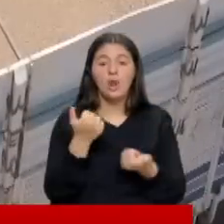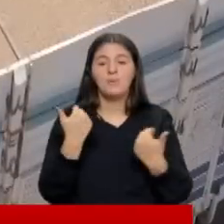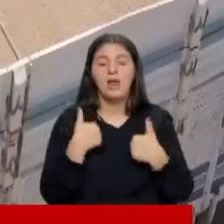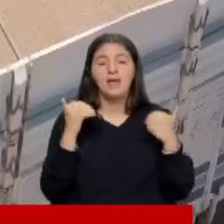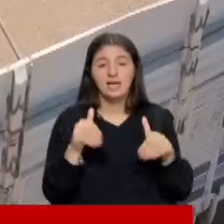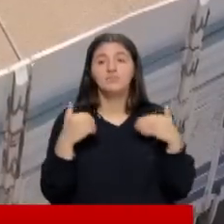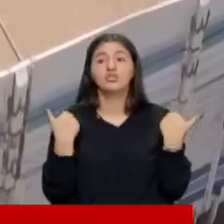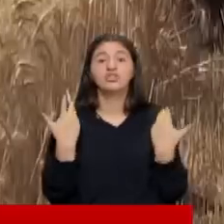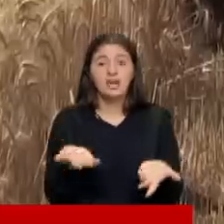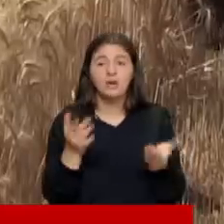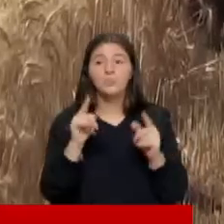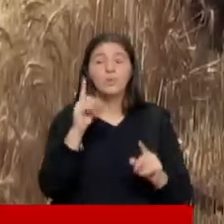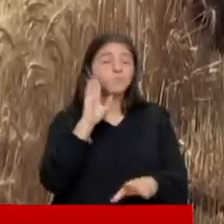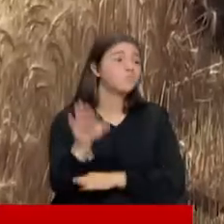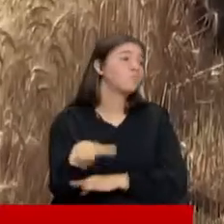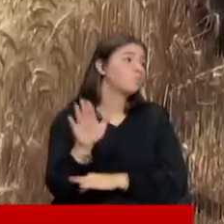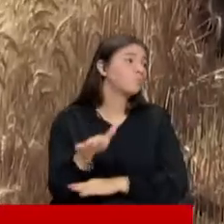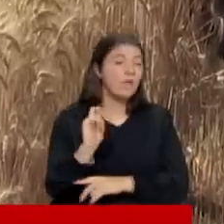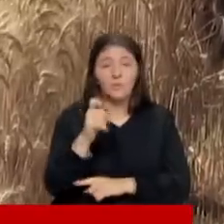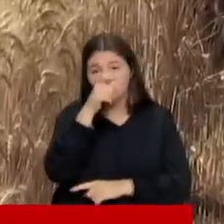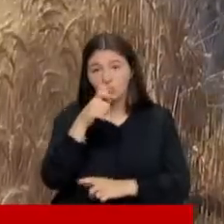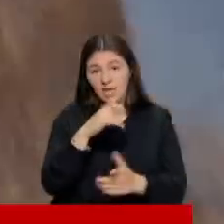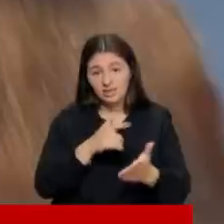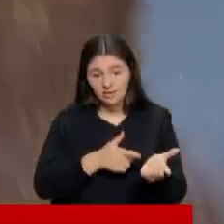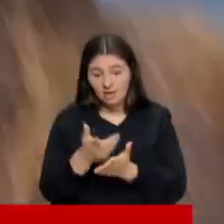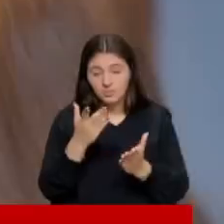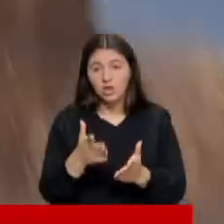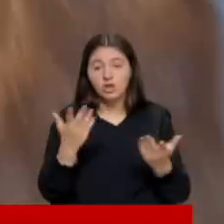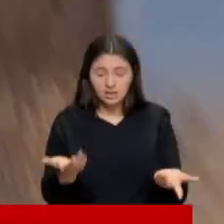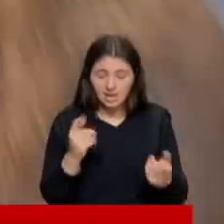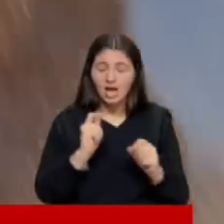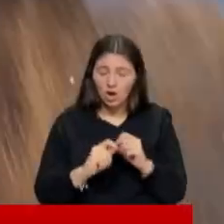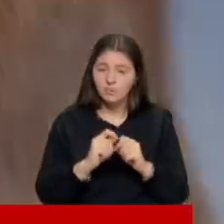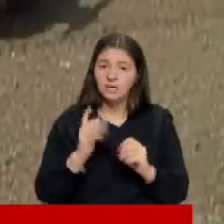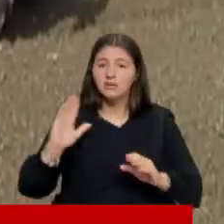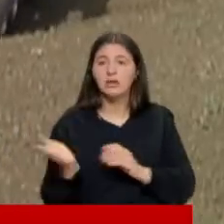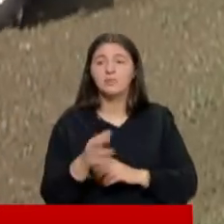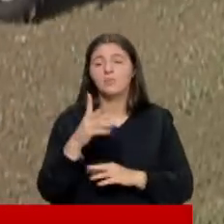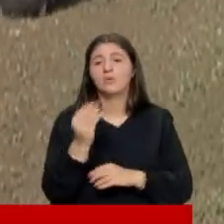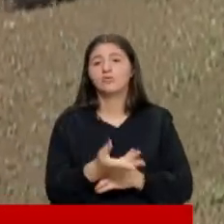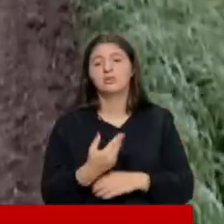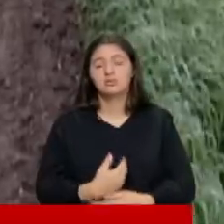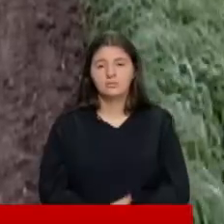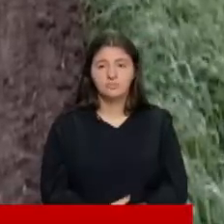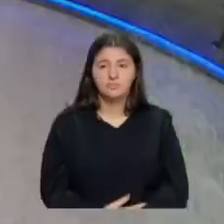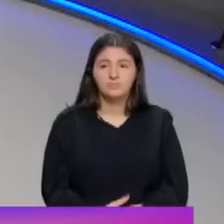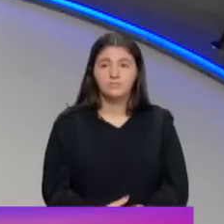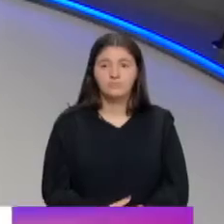bir hale gelmişken bunu göz ardı etmek ülke tanımına Dolayısıyla ekonomisine darbe olacaktır